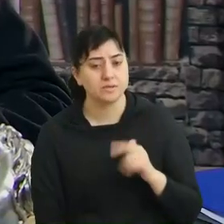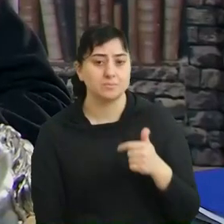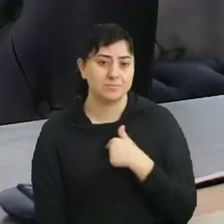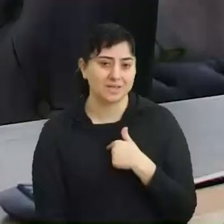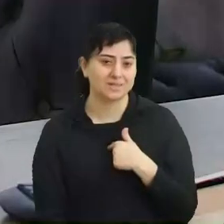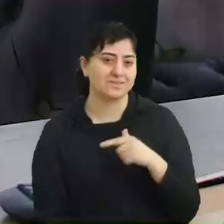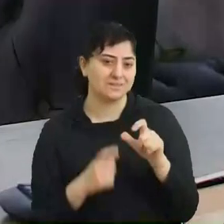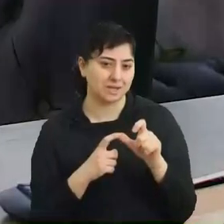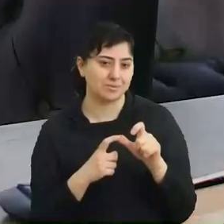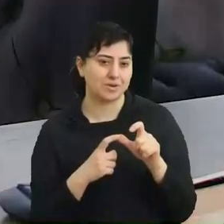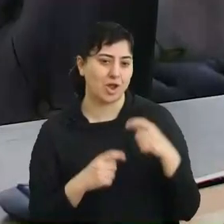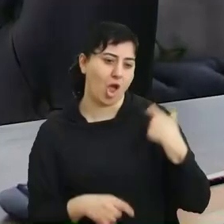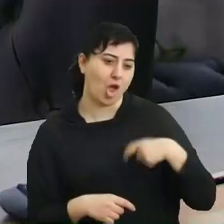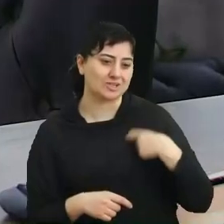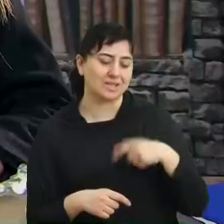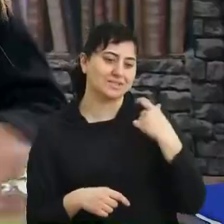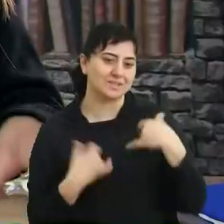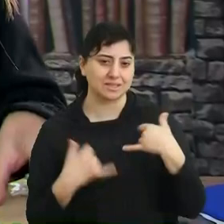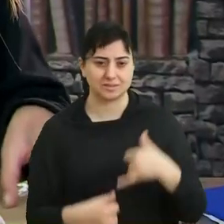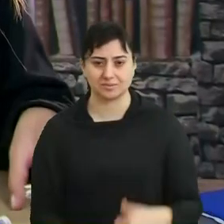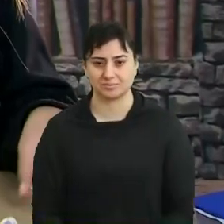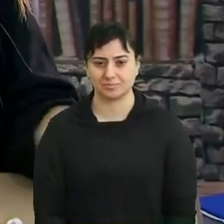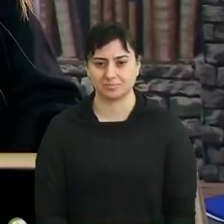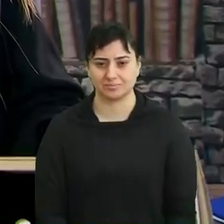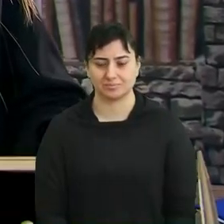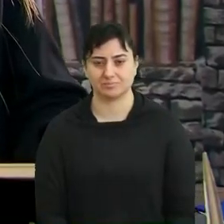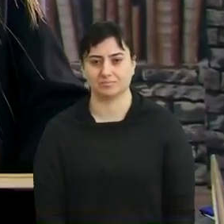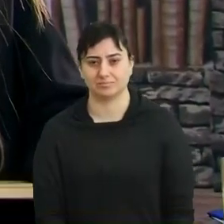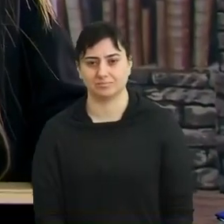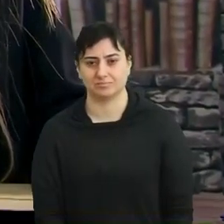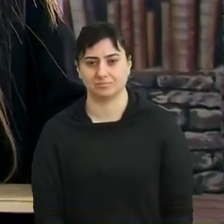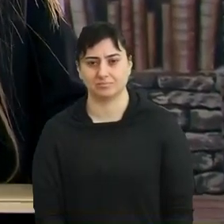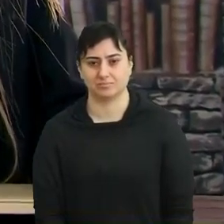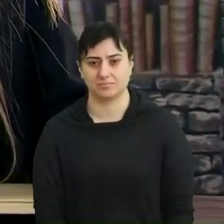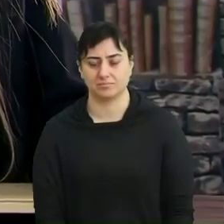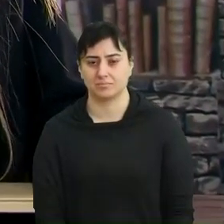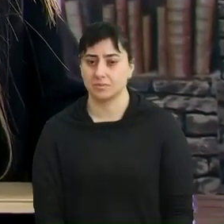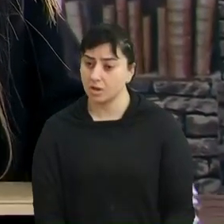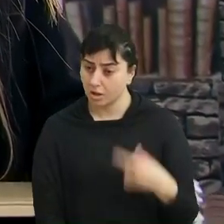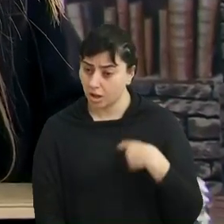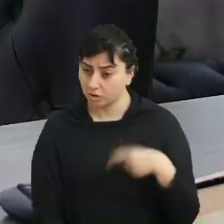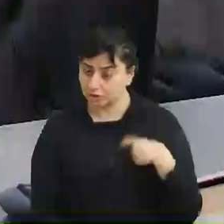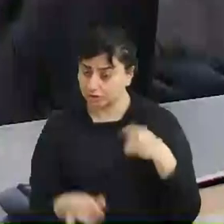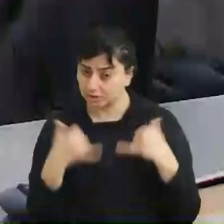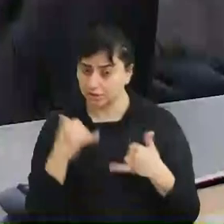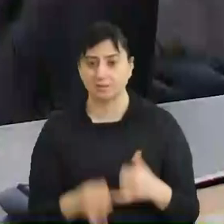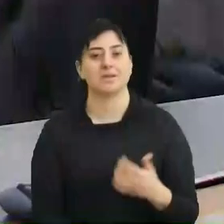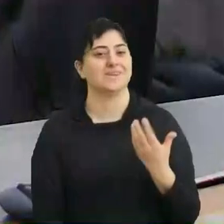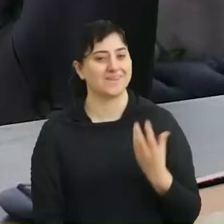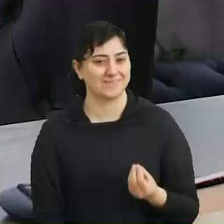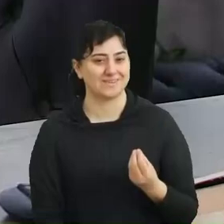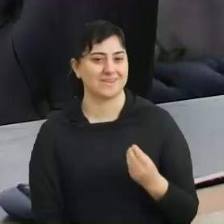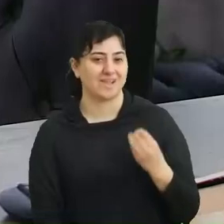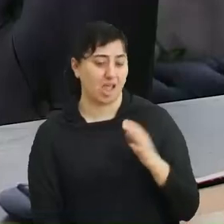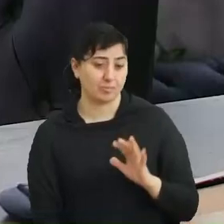ben Sarp Bey'in özel sekreteriyim. Rüyam refleksle önündeki sümeni tuttu. Demek özel sekreterisin. Evet,